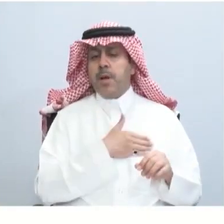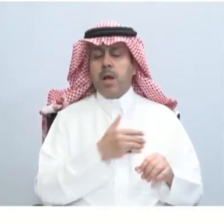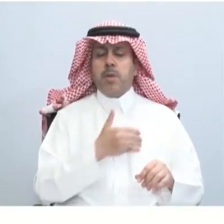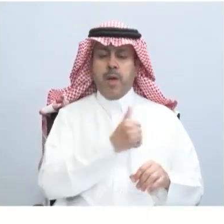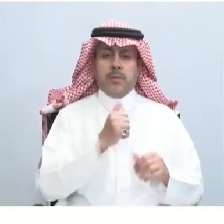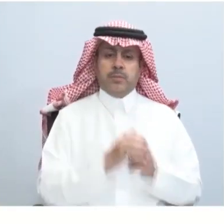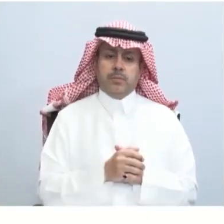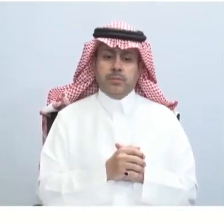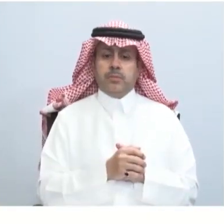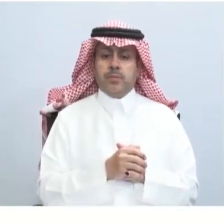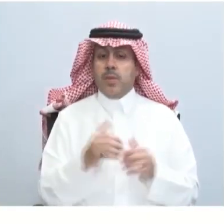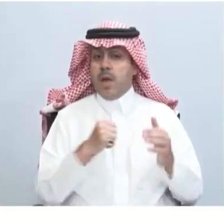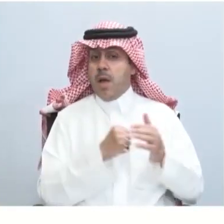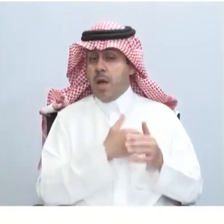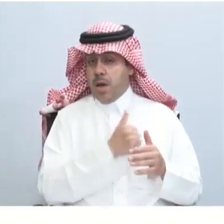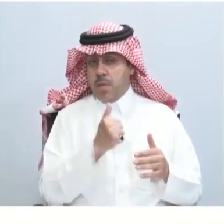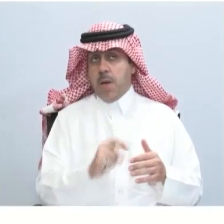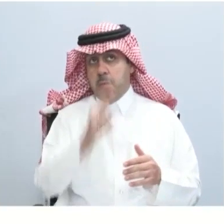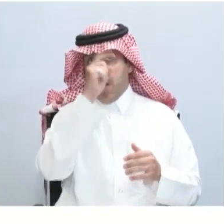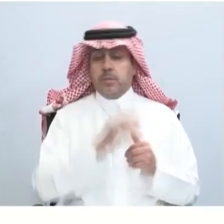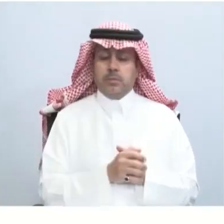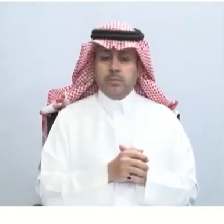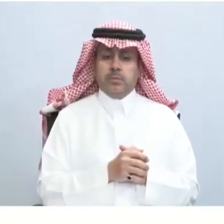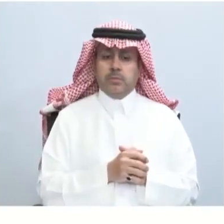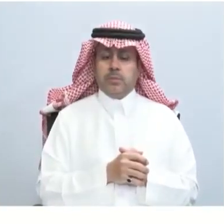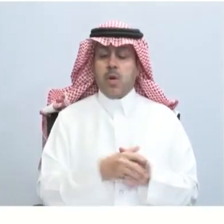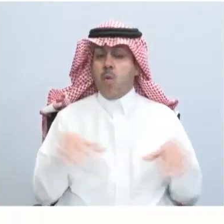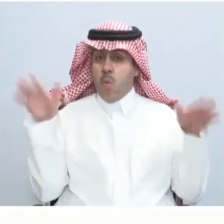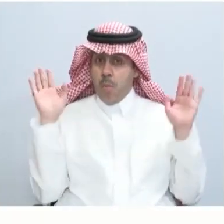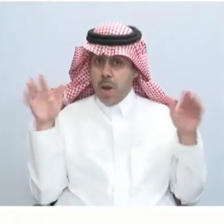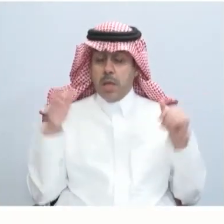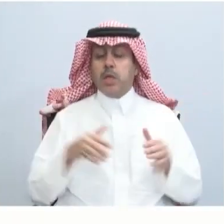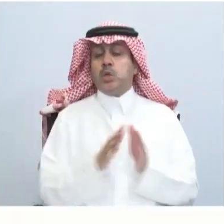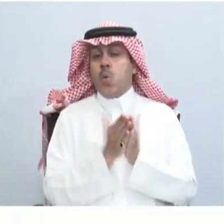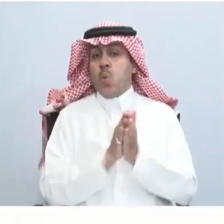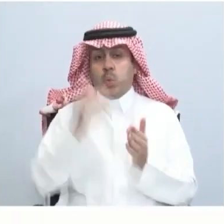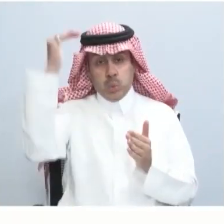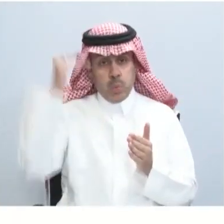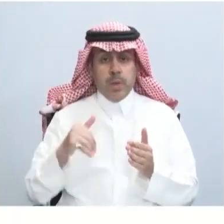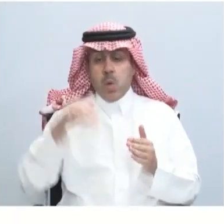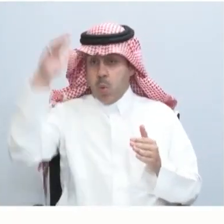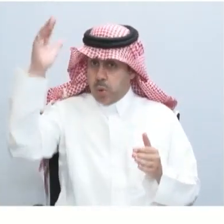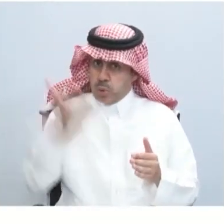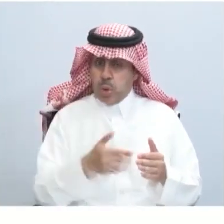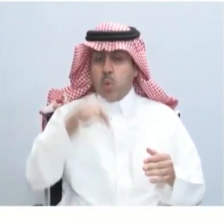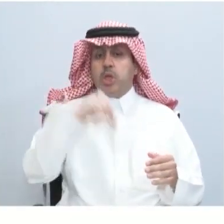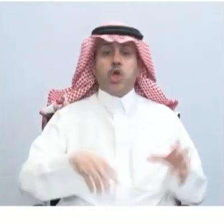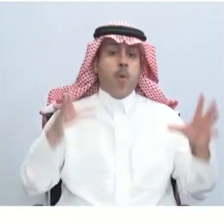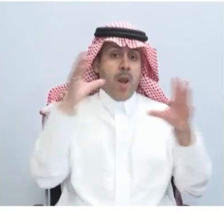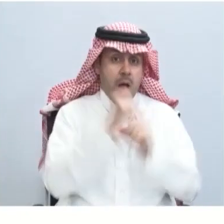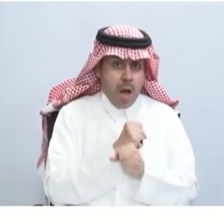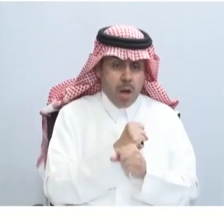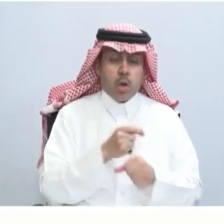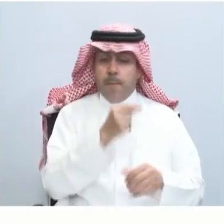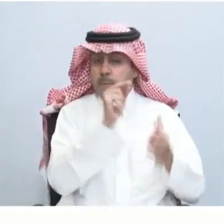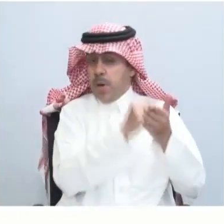الايمان الايمن بالله وملائكته وكتبه ورسله واليوم الاخر وبالقدر خيره وشره